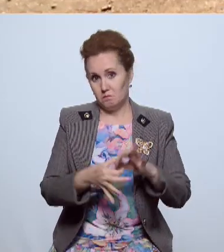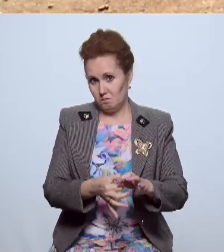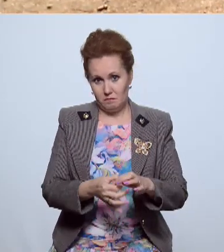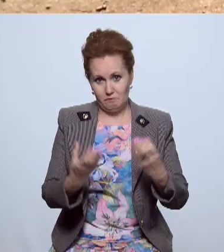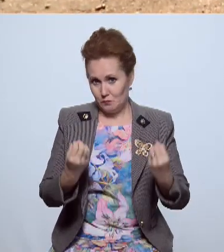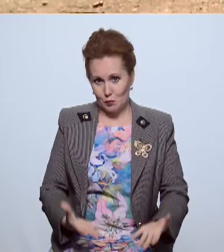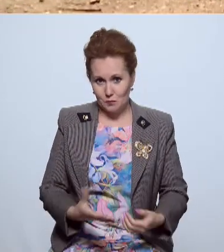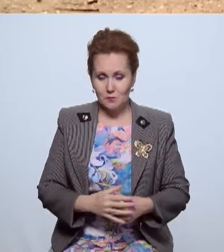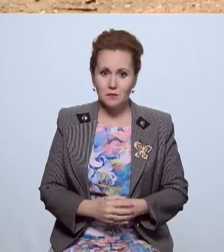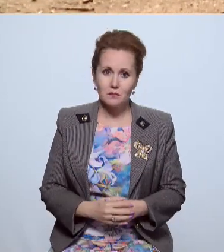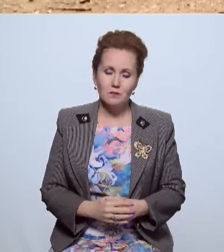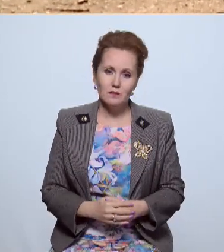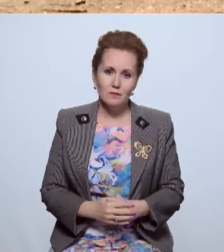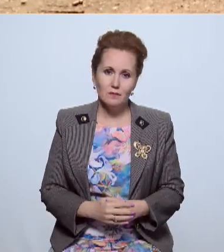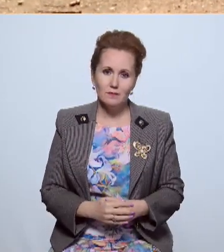прицепляем.